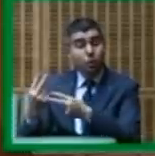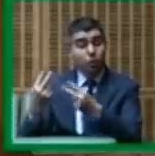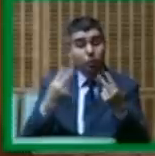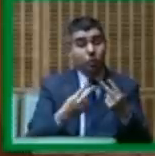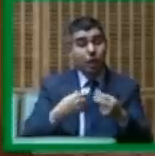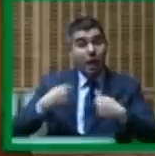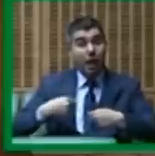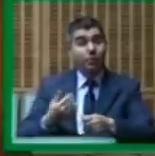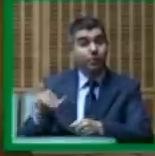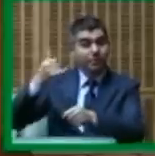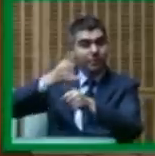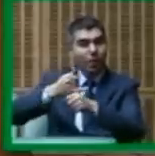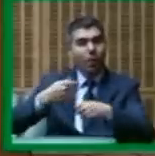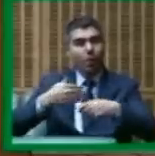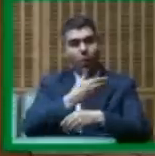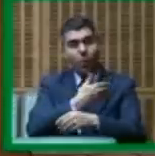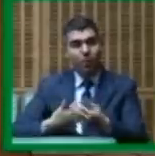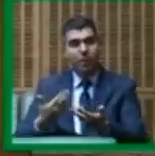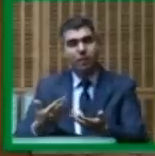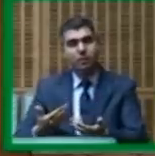أنا كرئيس الحكومة،